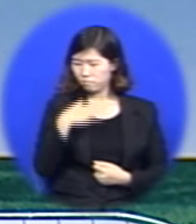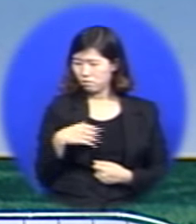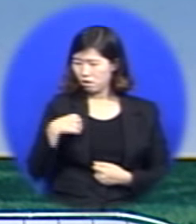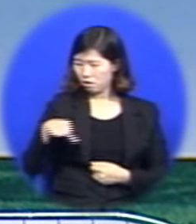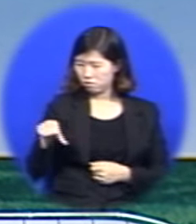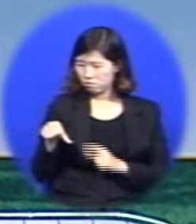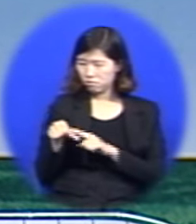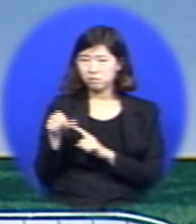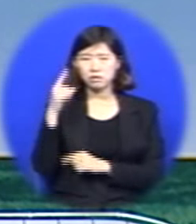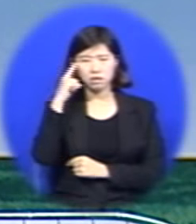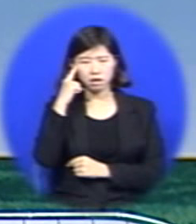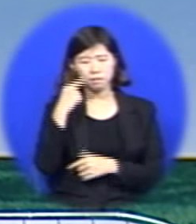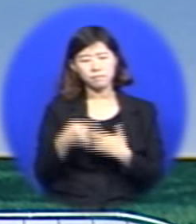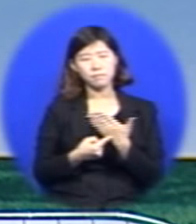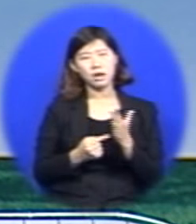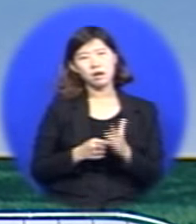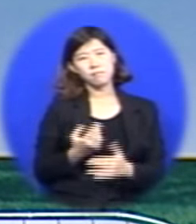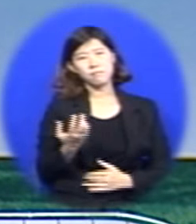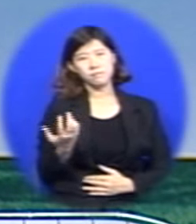마음이 무너집니다.